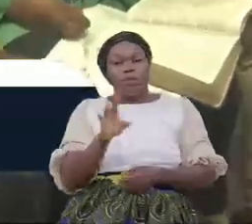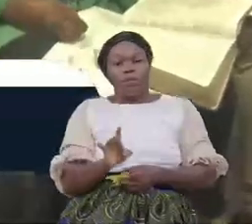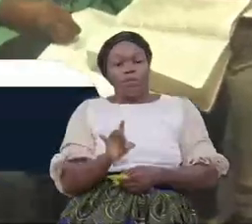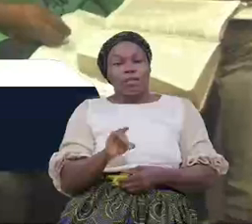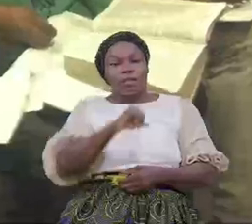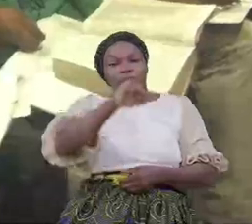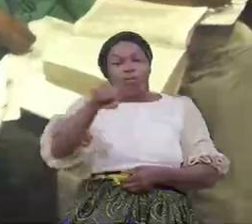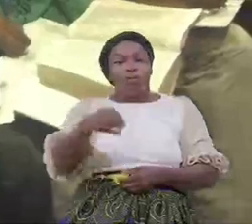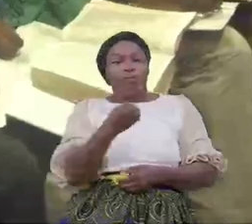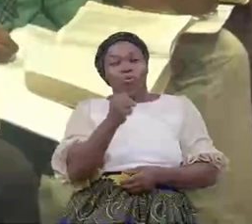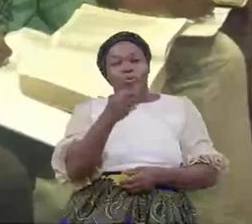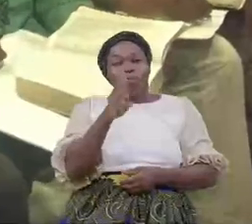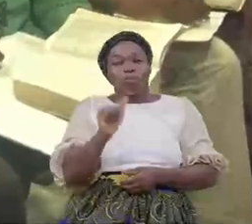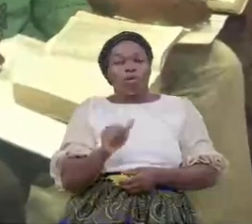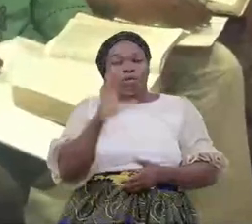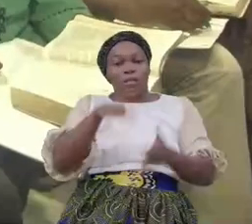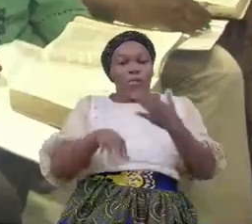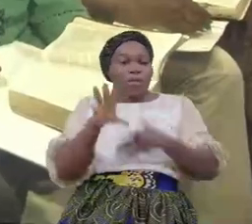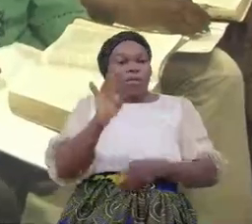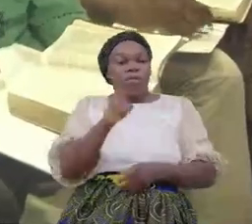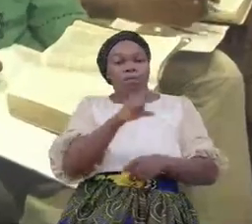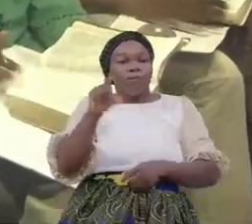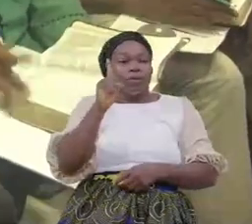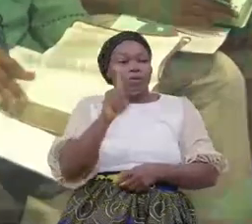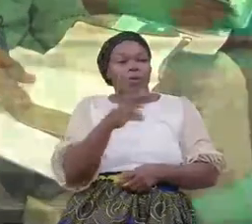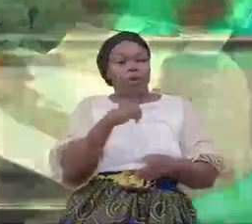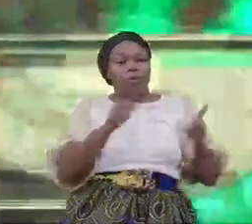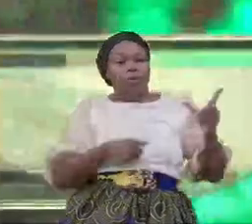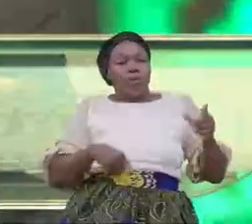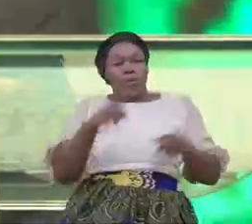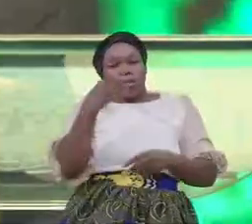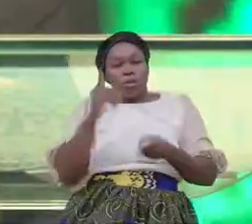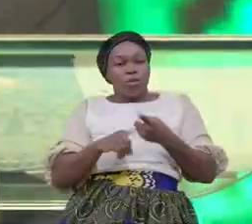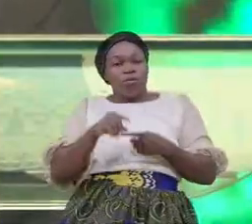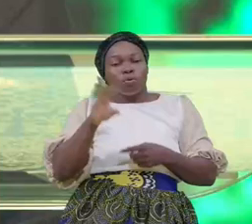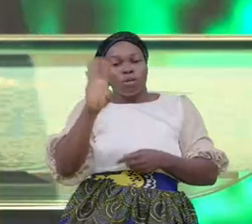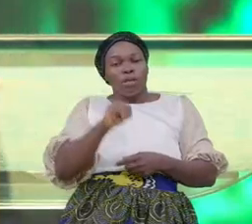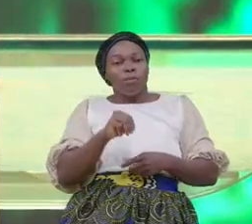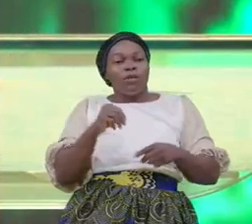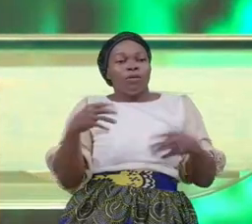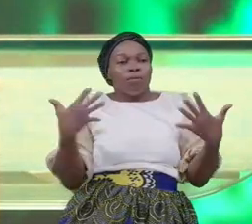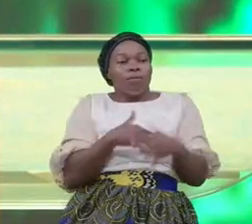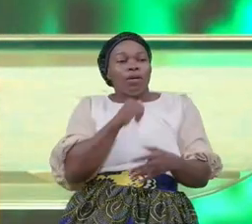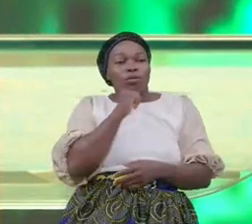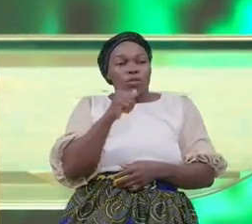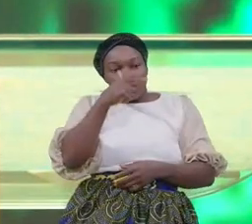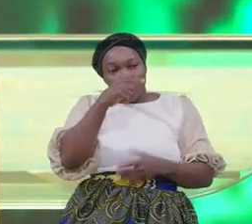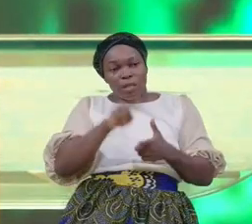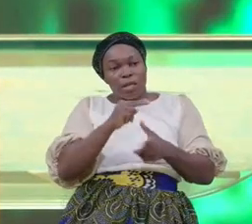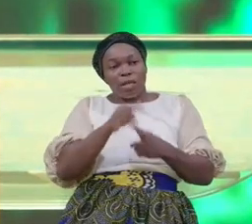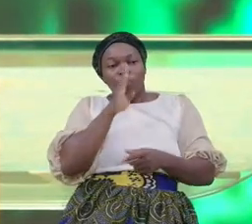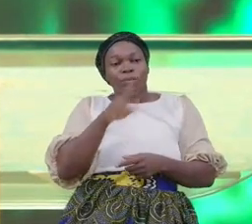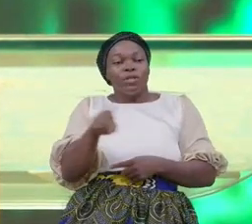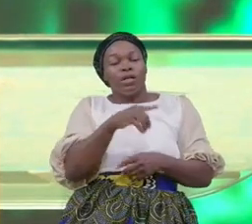au chapitre 8, verset 1. L'Éternel dit à Josué, ne crains point et ne